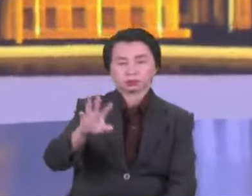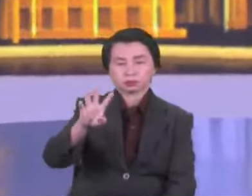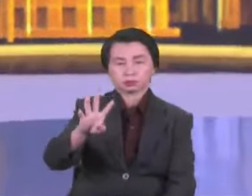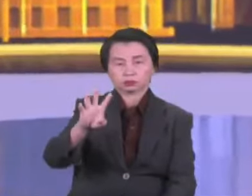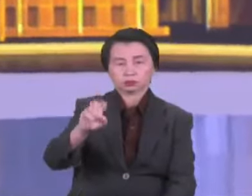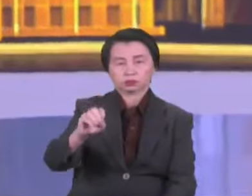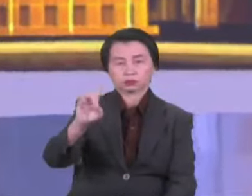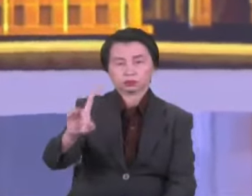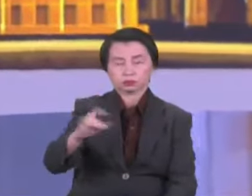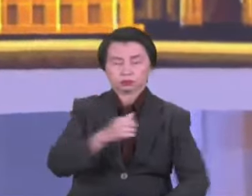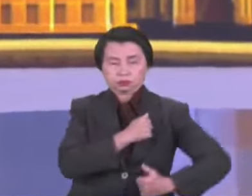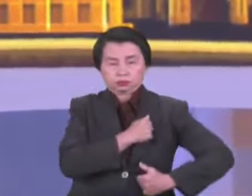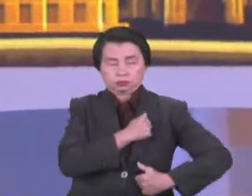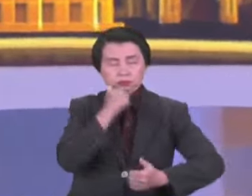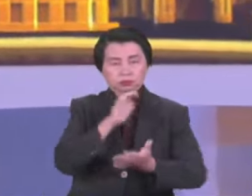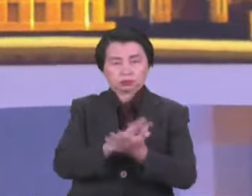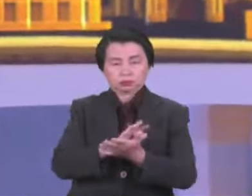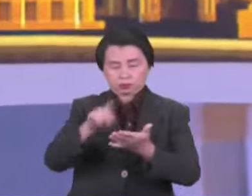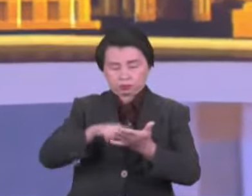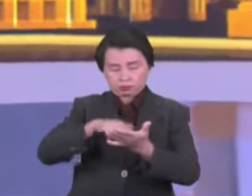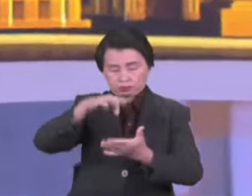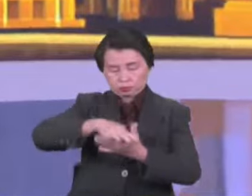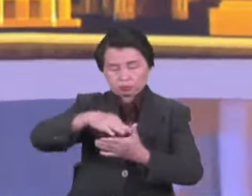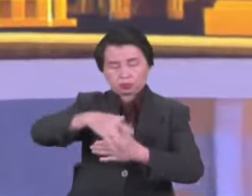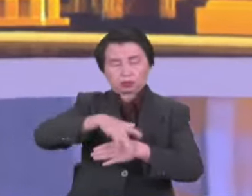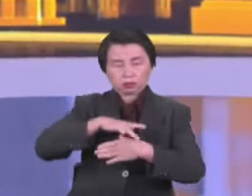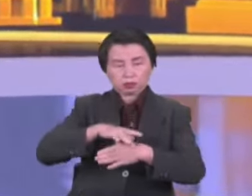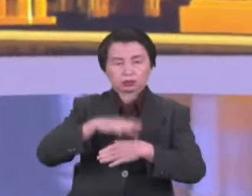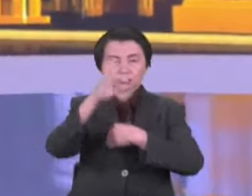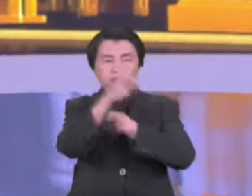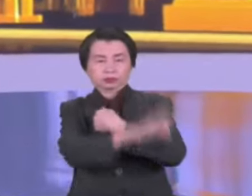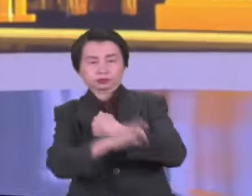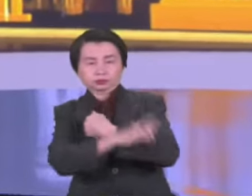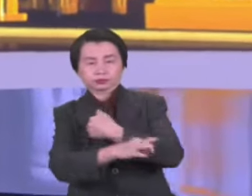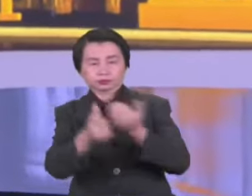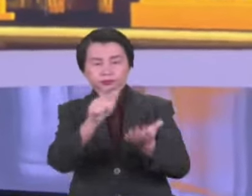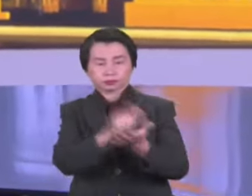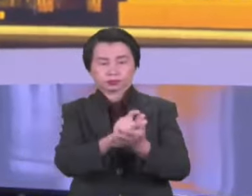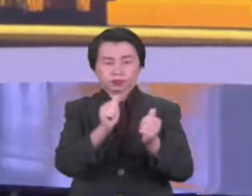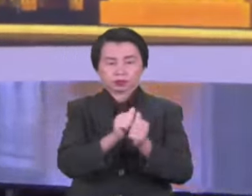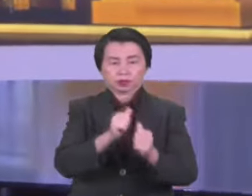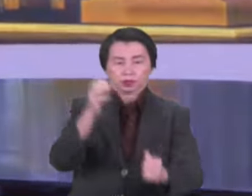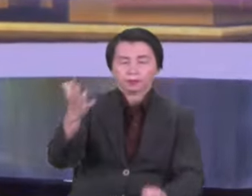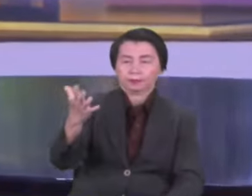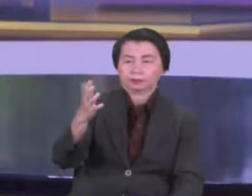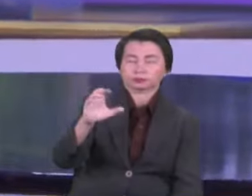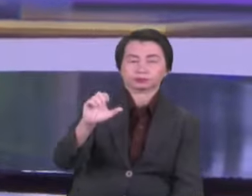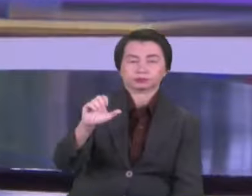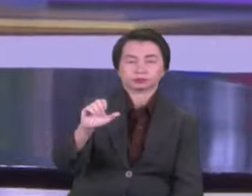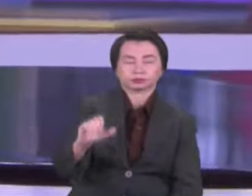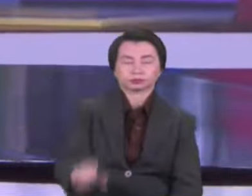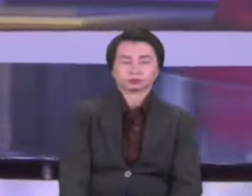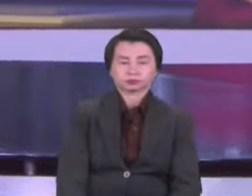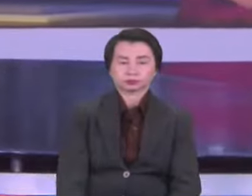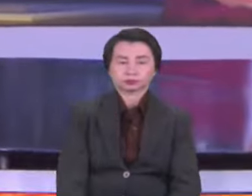...15,048 warga tentera dan pasangan mengundi awal hari ini di Negeri Sembilan. Laporan penuh langsung bersama Syafiq Azrul